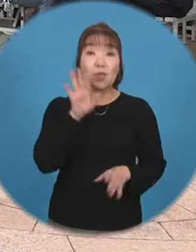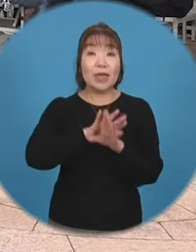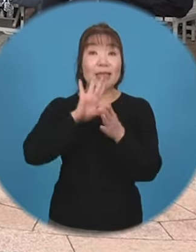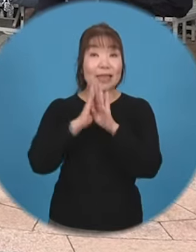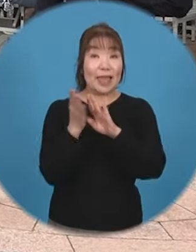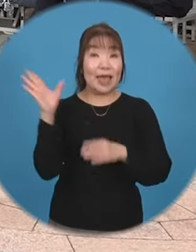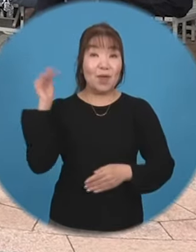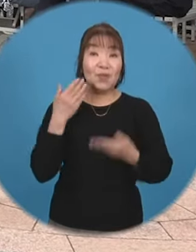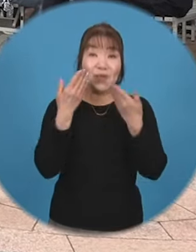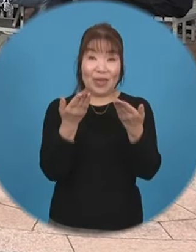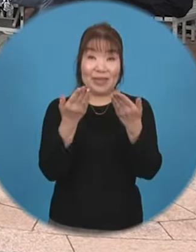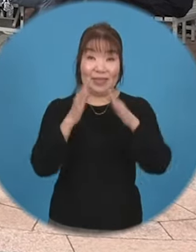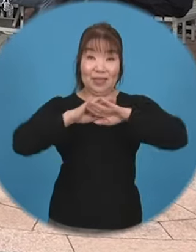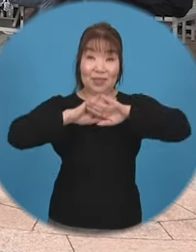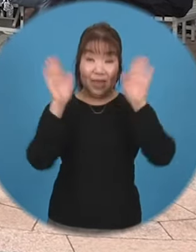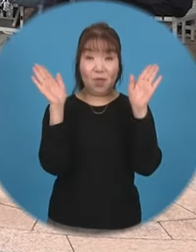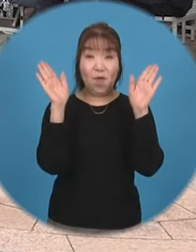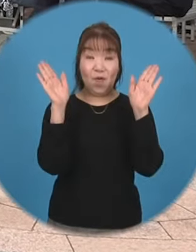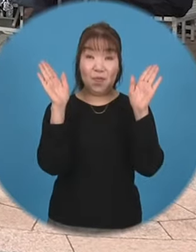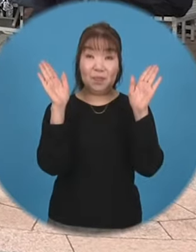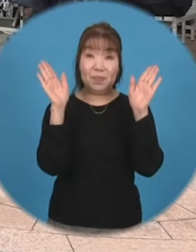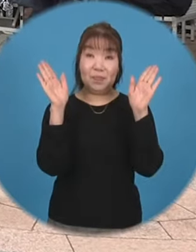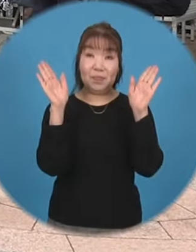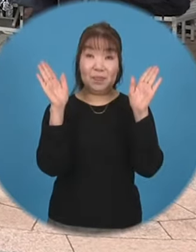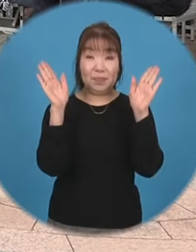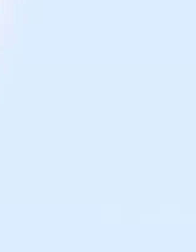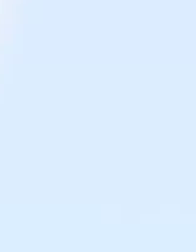岐阜県政ホットラインスタート。